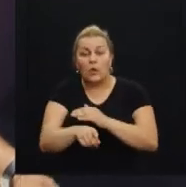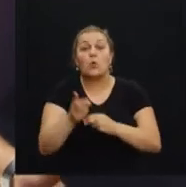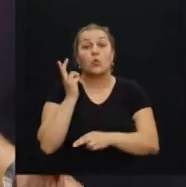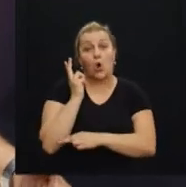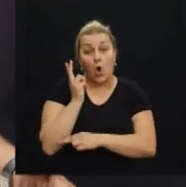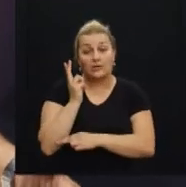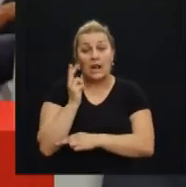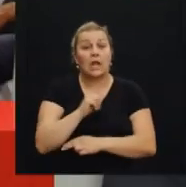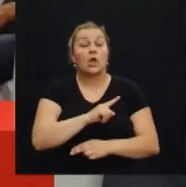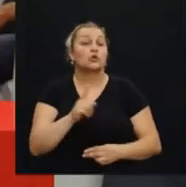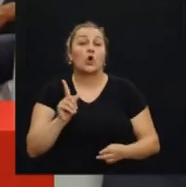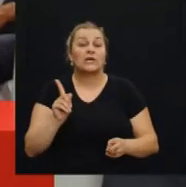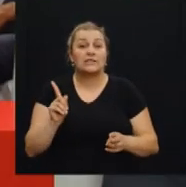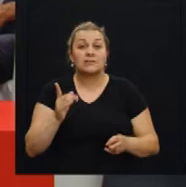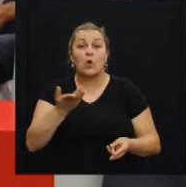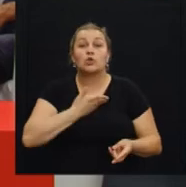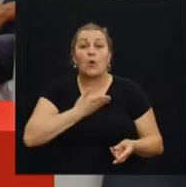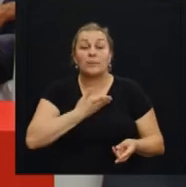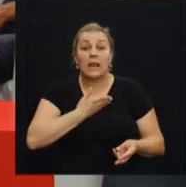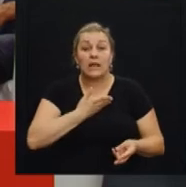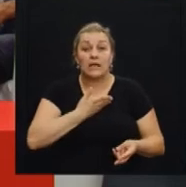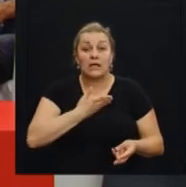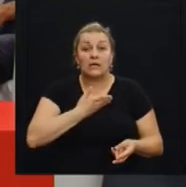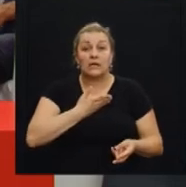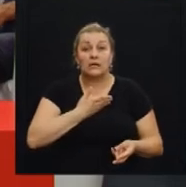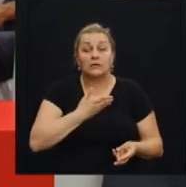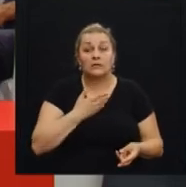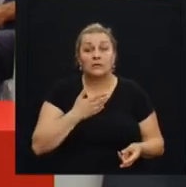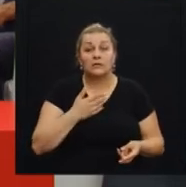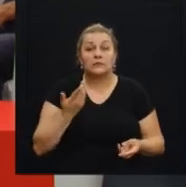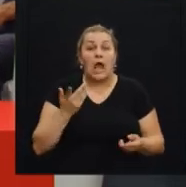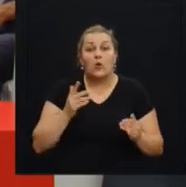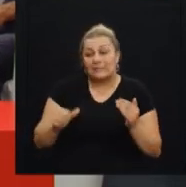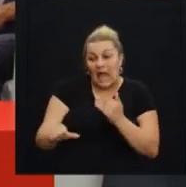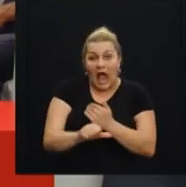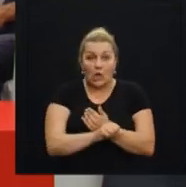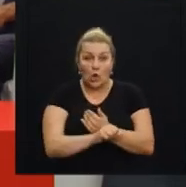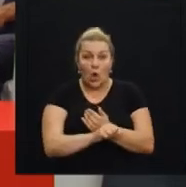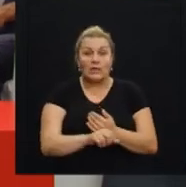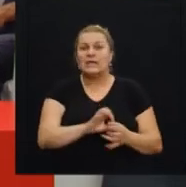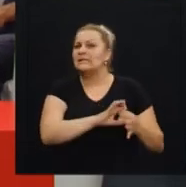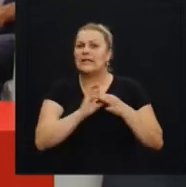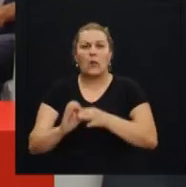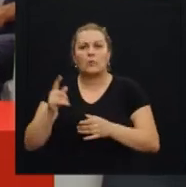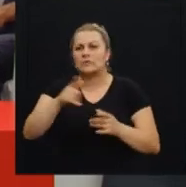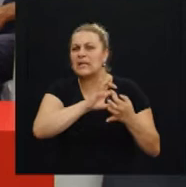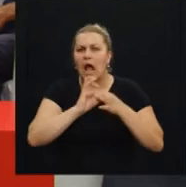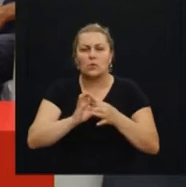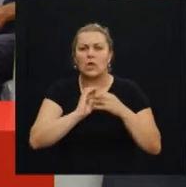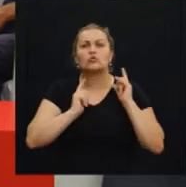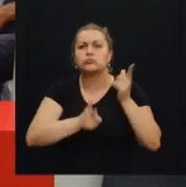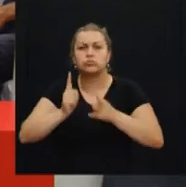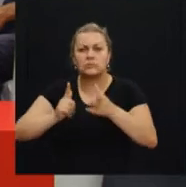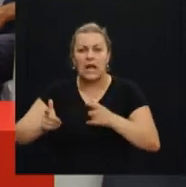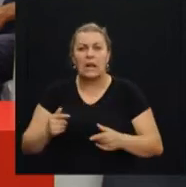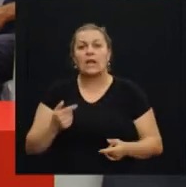hotele dok nismo dobili, samo da imamo zaklon, jer cijelo vrijeme je tu pucalo. Tu su nam i